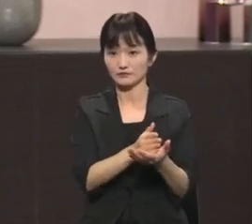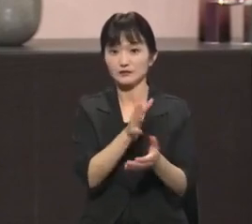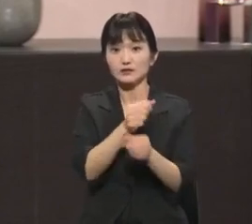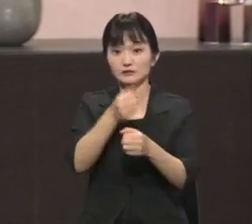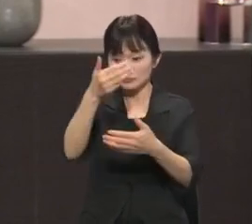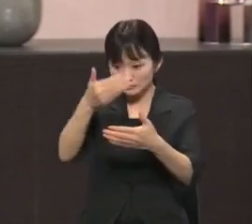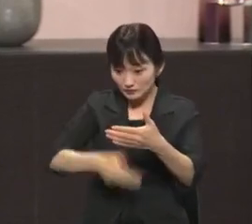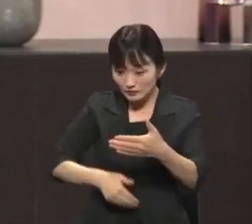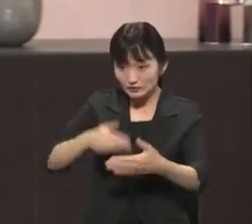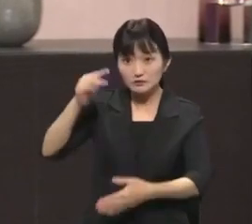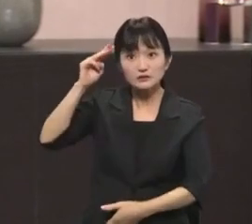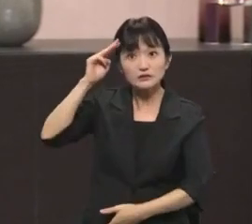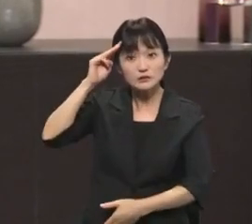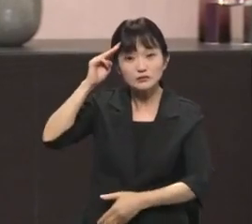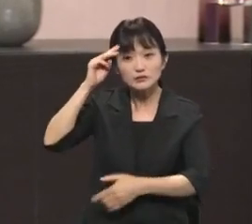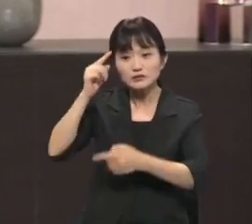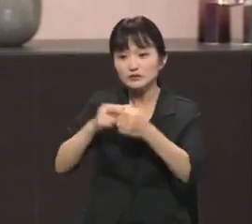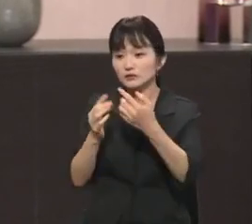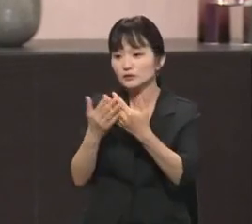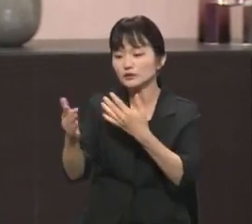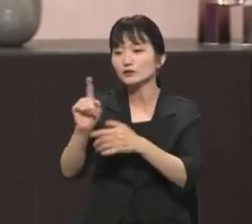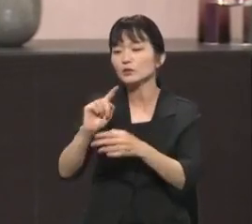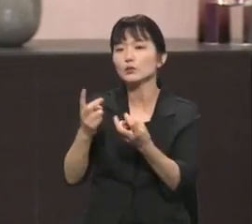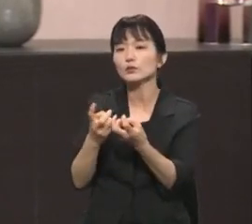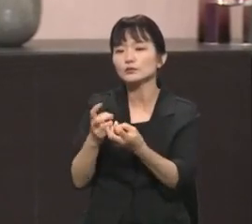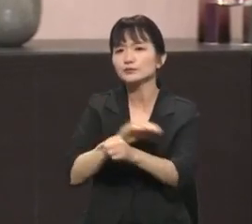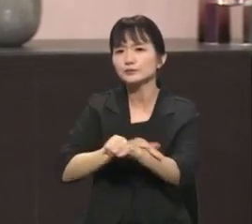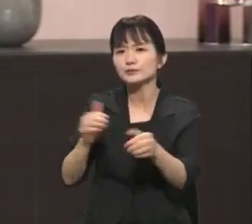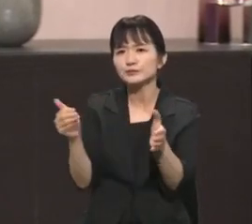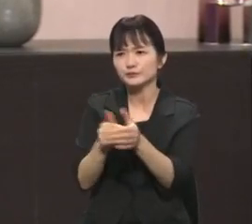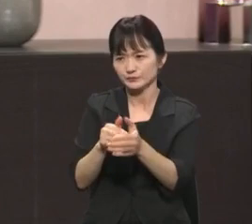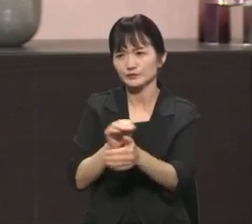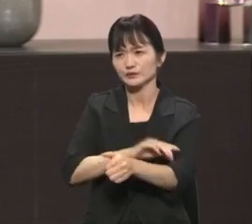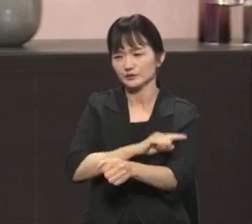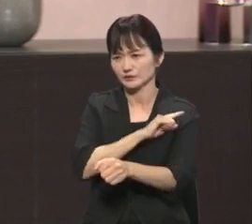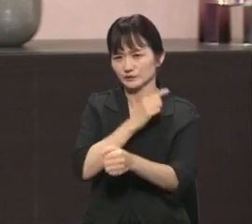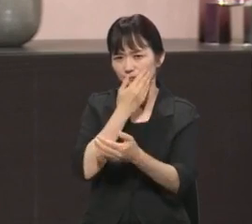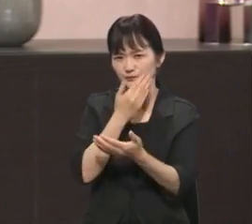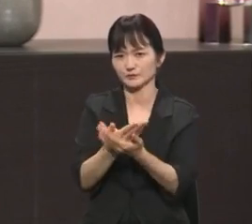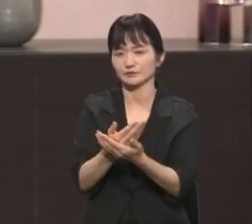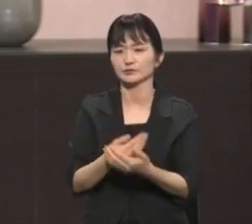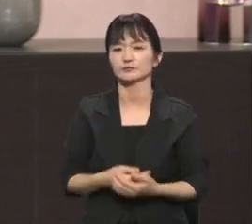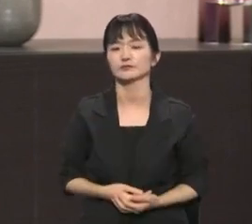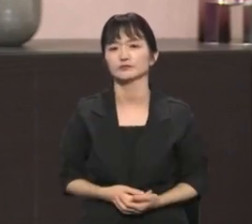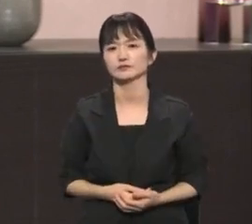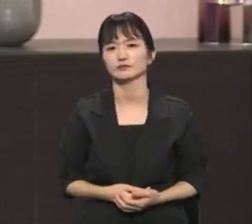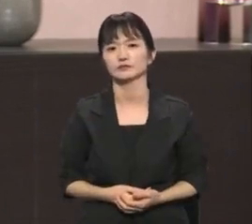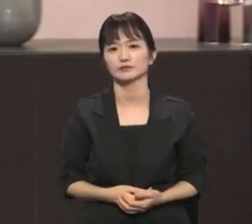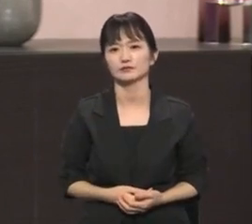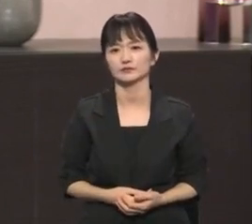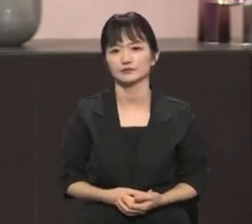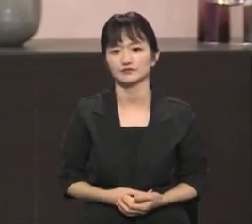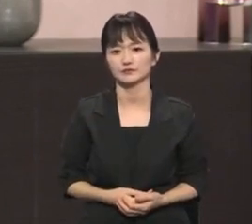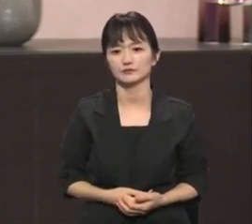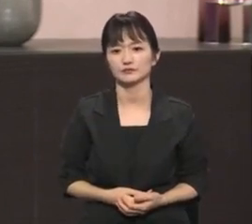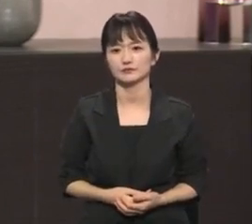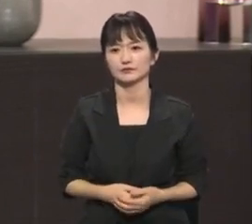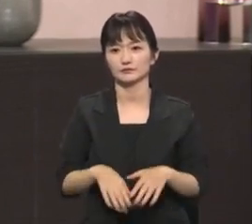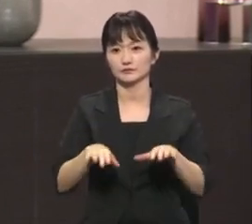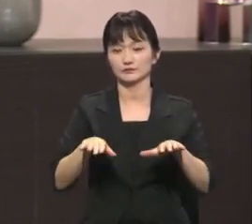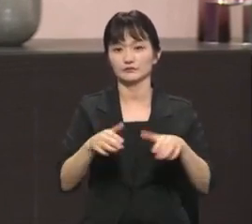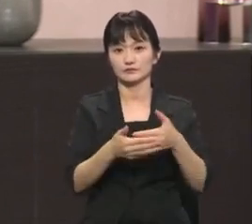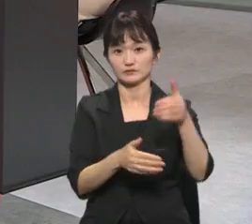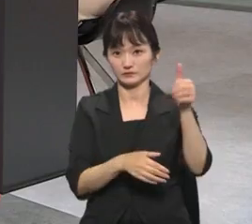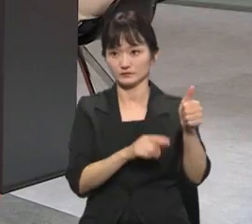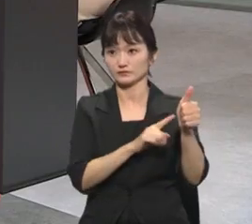얼만큼이 젠머리를 잘 마무리할 것인가가 저는 더 중요한 포인트가 돼야 된다고 봅니다 박선민 의학계는이 질문 드려볼게요 오늘 그 장관이